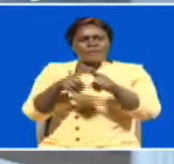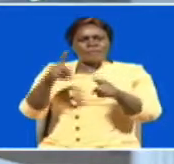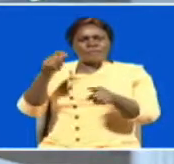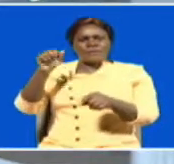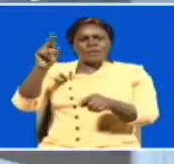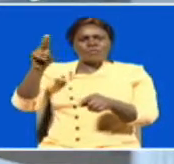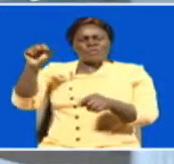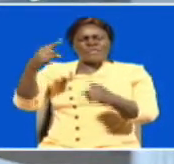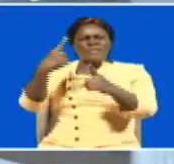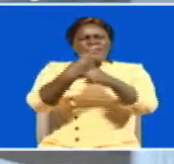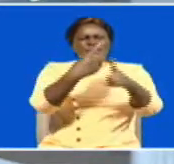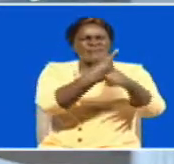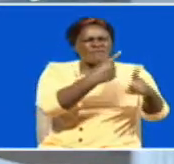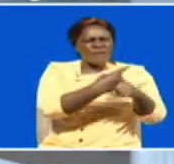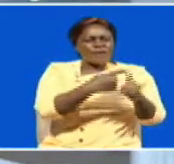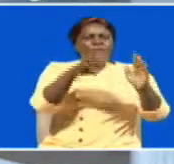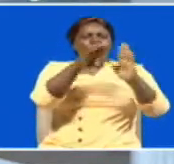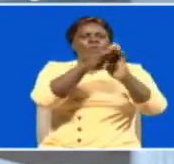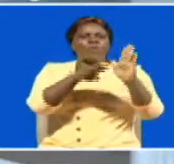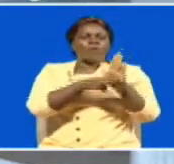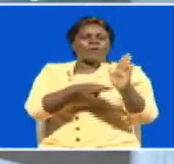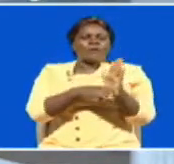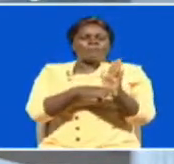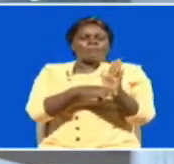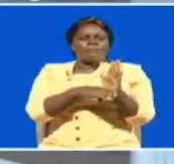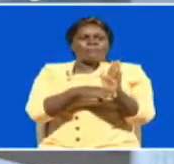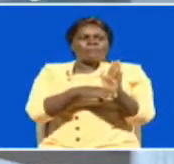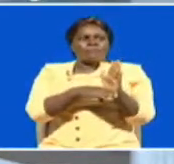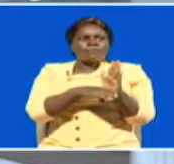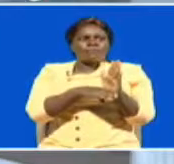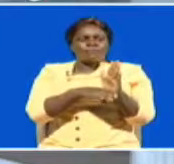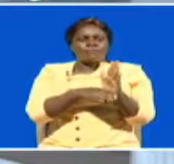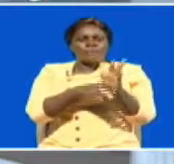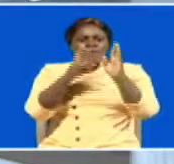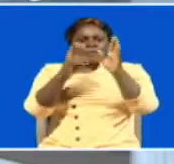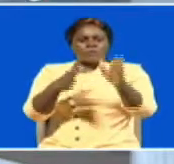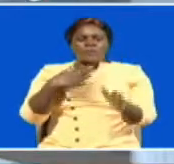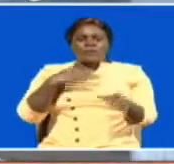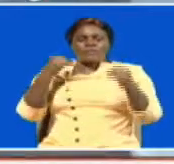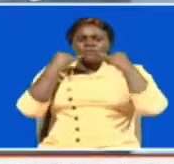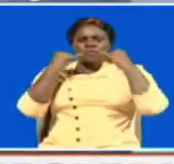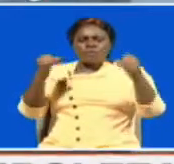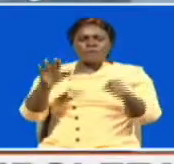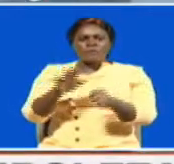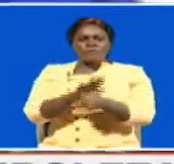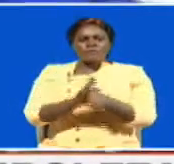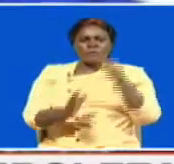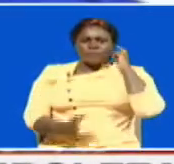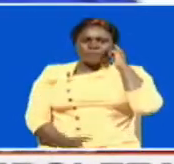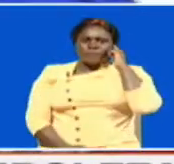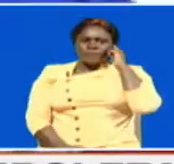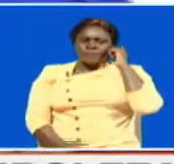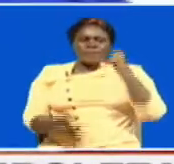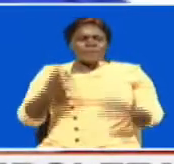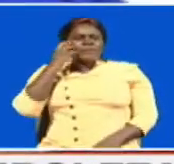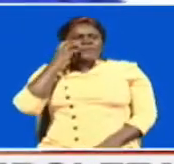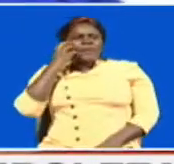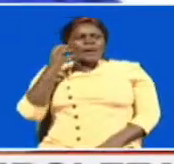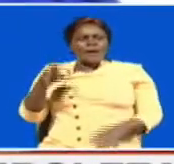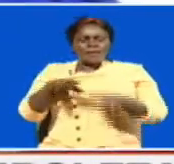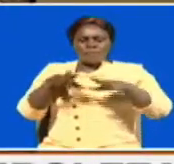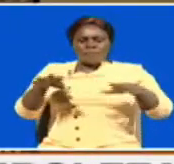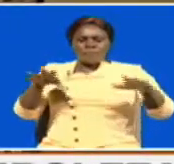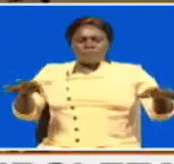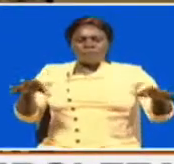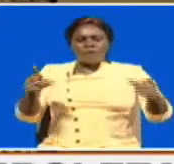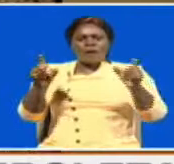Tausi, Kisulisuli, Tahamaki na Papa Shirandula. Ode Francis na taarifa kamili. Huzuni umetanda